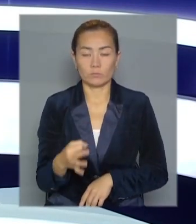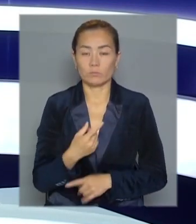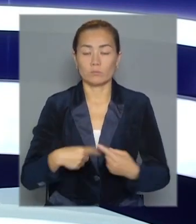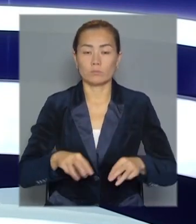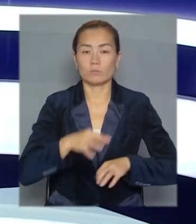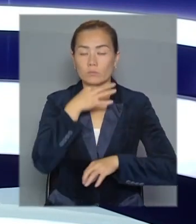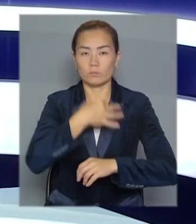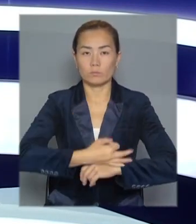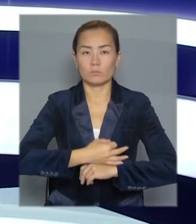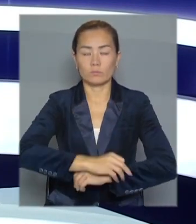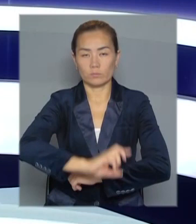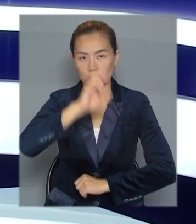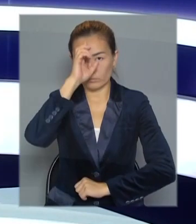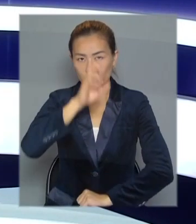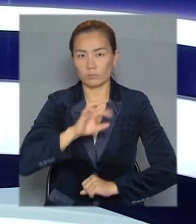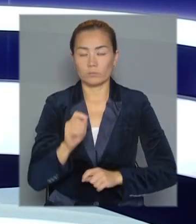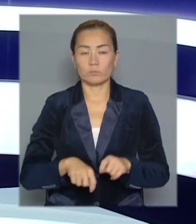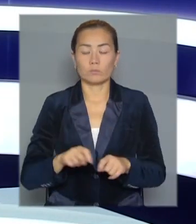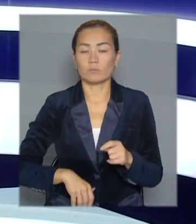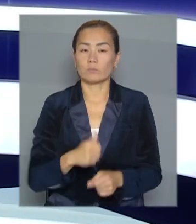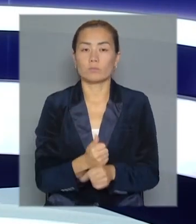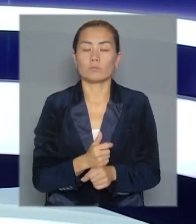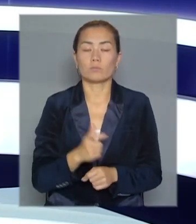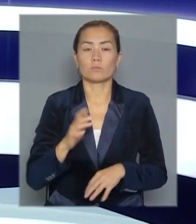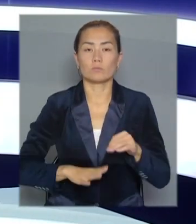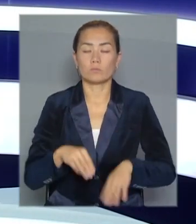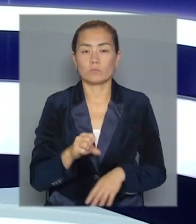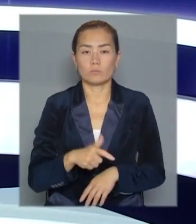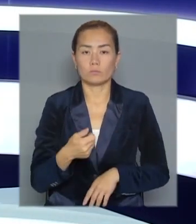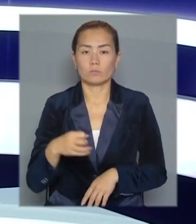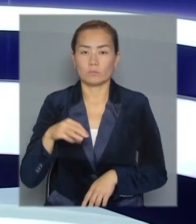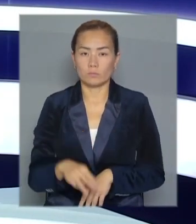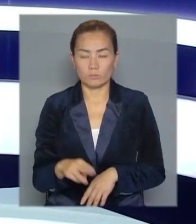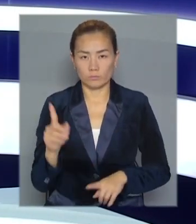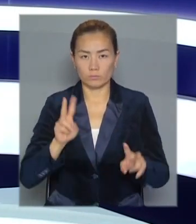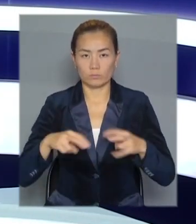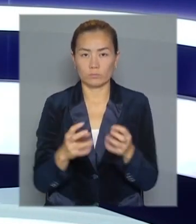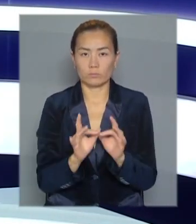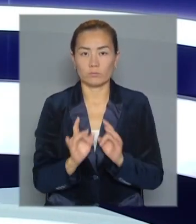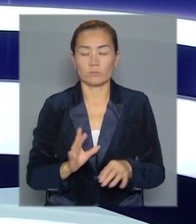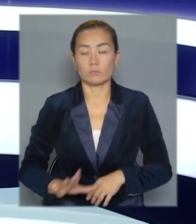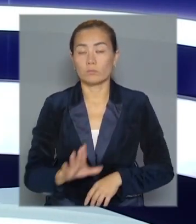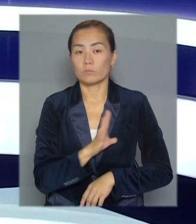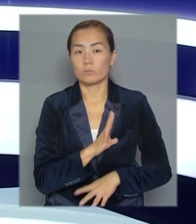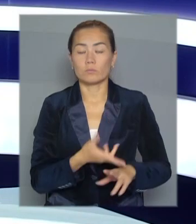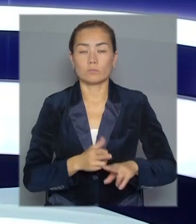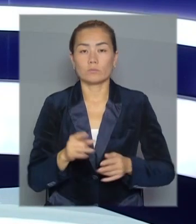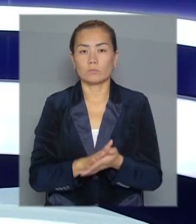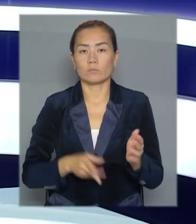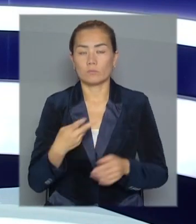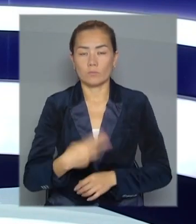төтенше жағдай департаменті мемлекеттік өрт бақылау басқармасының бас маманы Талғат Сансызбаев баспасөз брифингінде мәлім етті. Сонымен